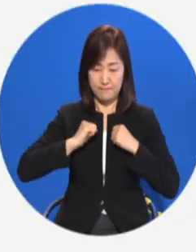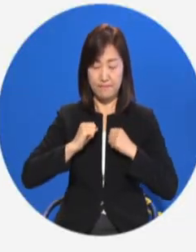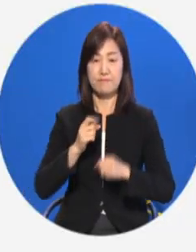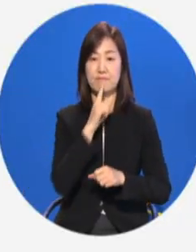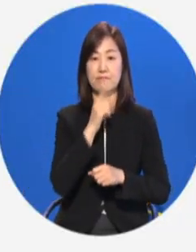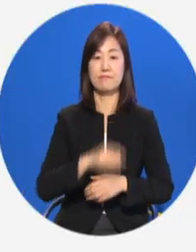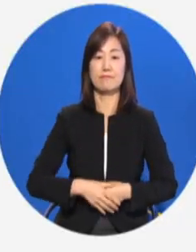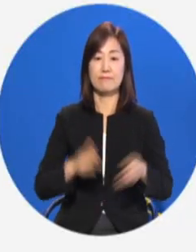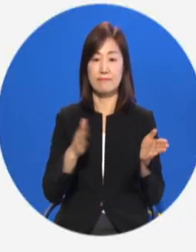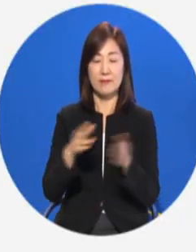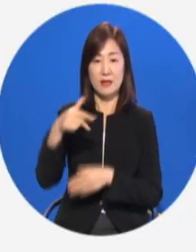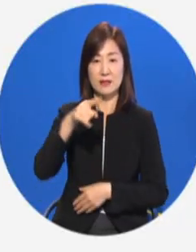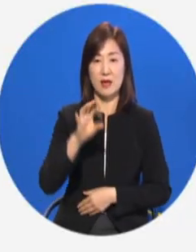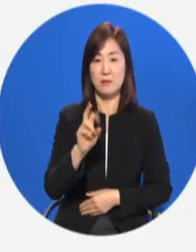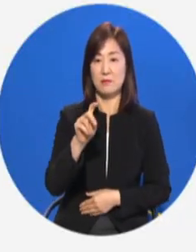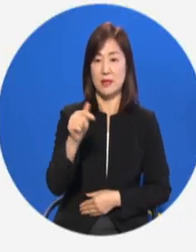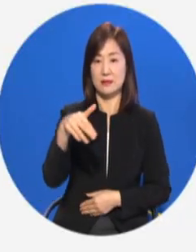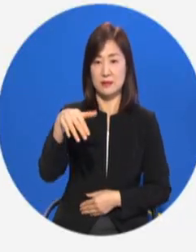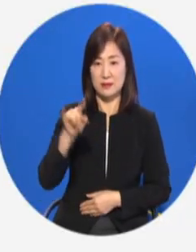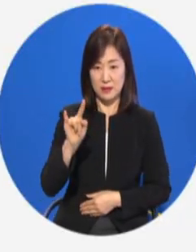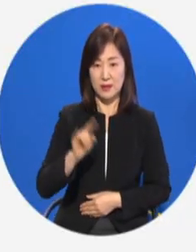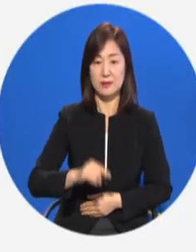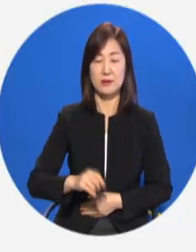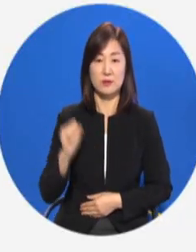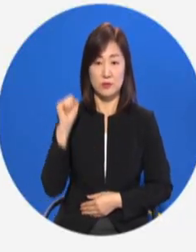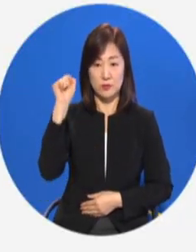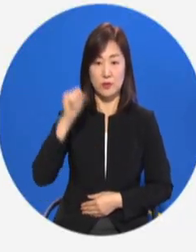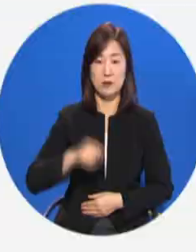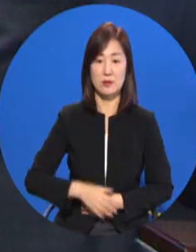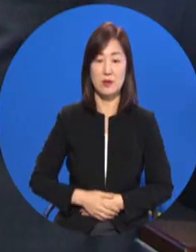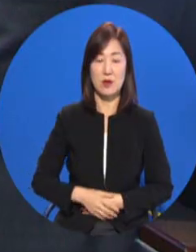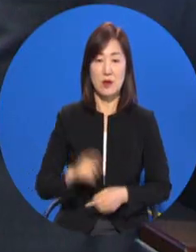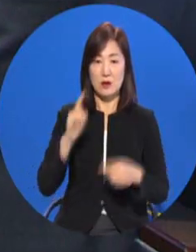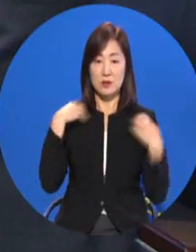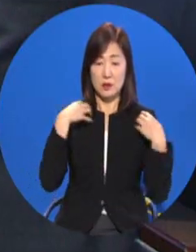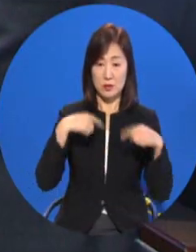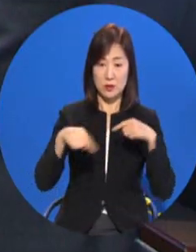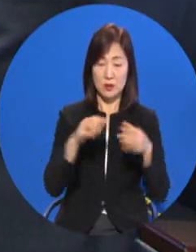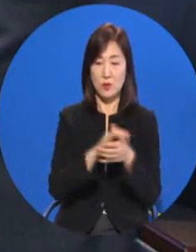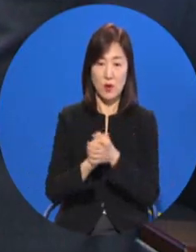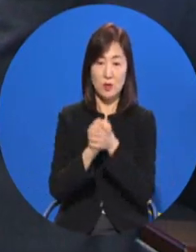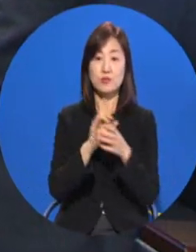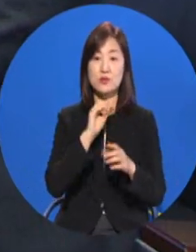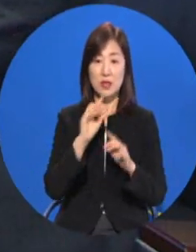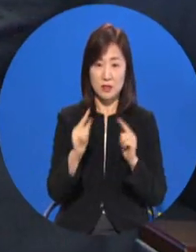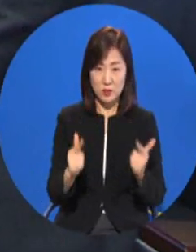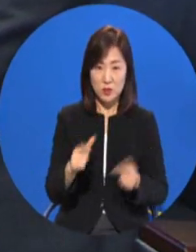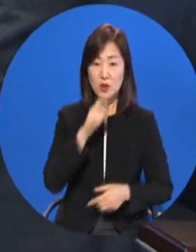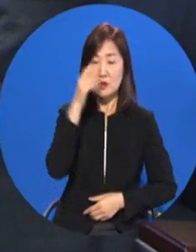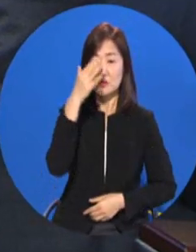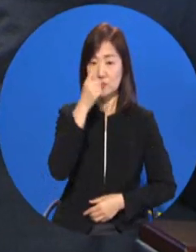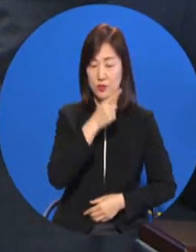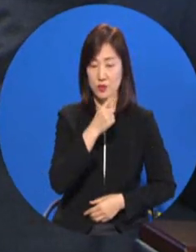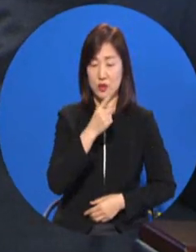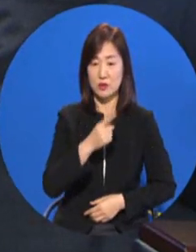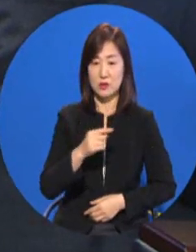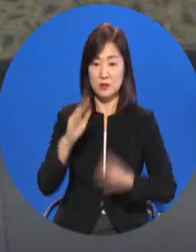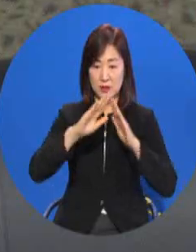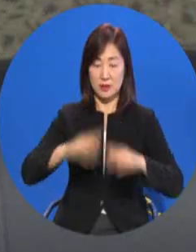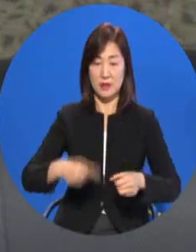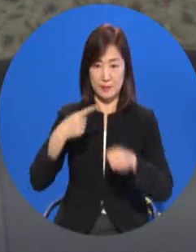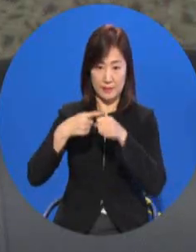장만채 더불어 민주당 예비후보 장 후보는 정치적 화보 물로 순천을 전남 제 1의 도시로 만들겠다 고 힘을 실었습니다